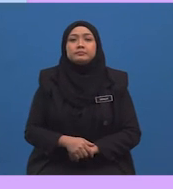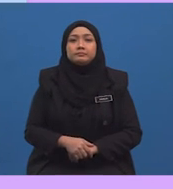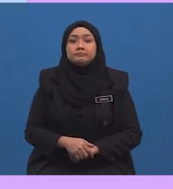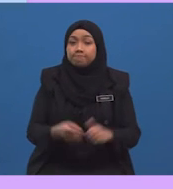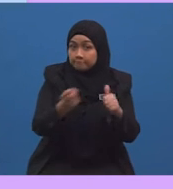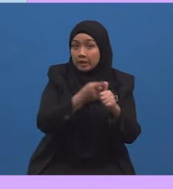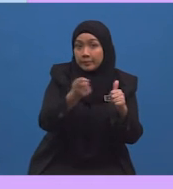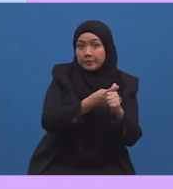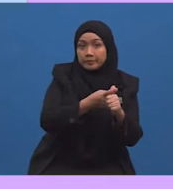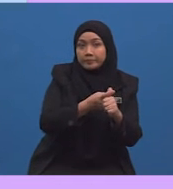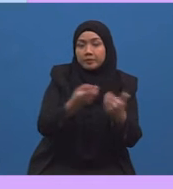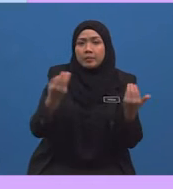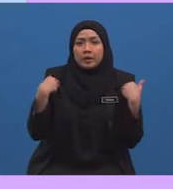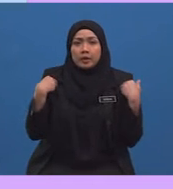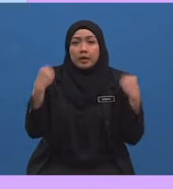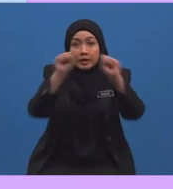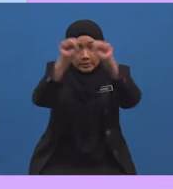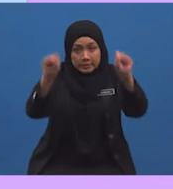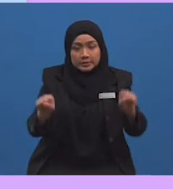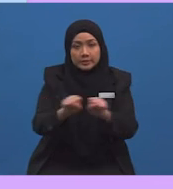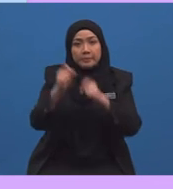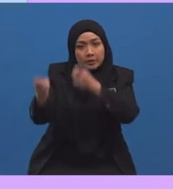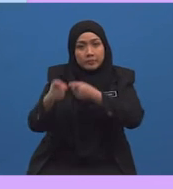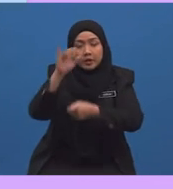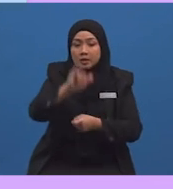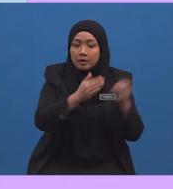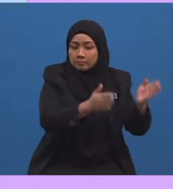Langkah pertama, mewujudkan sistem pertanian yang terancang.